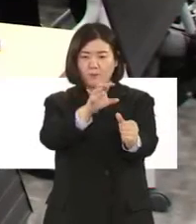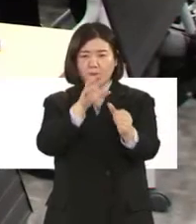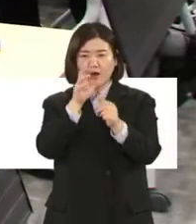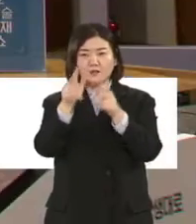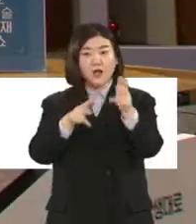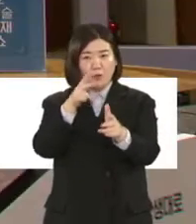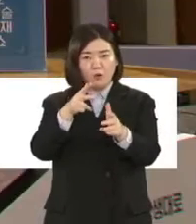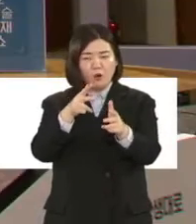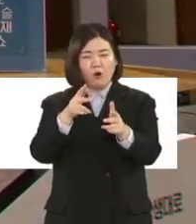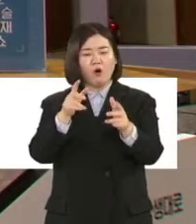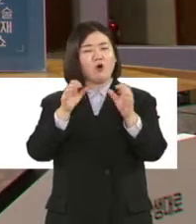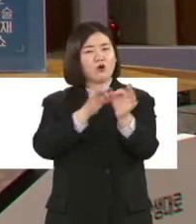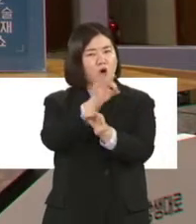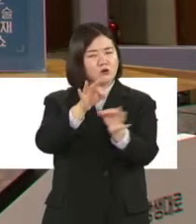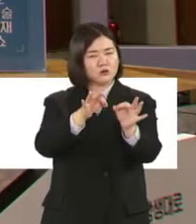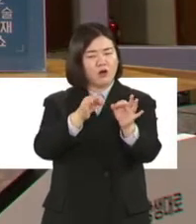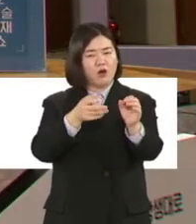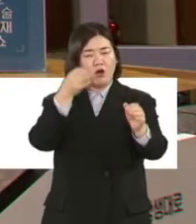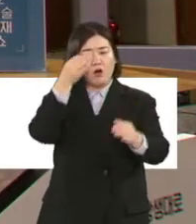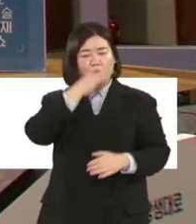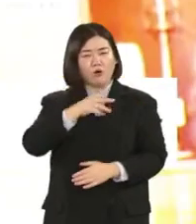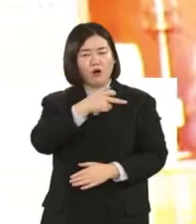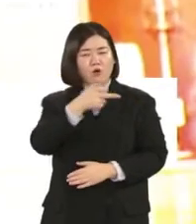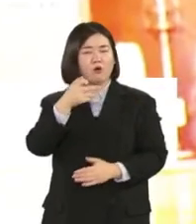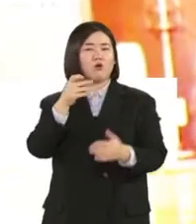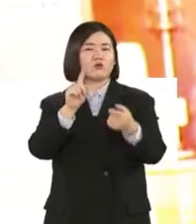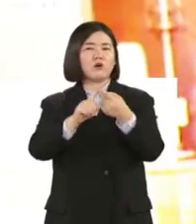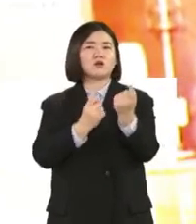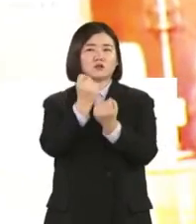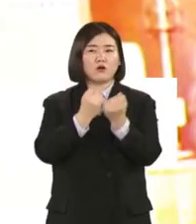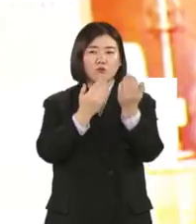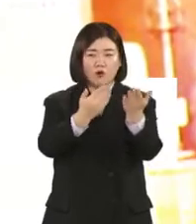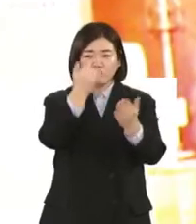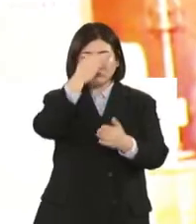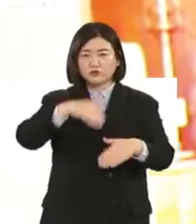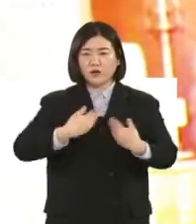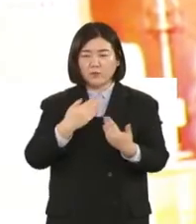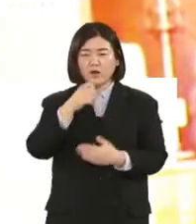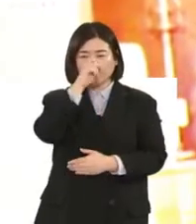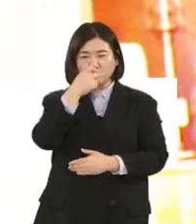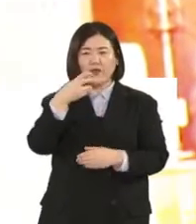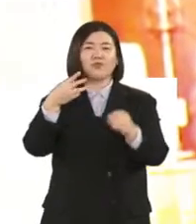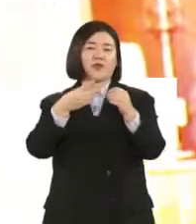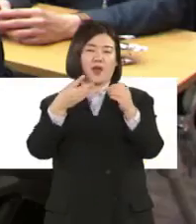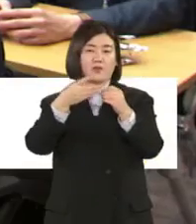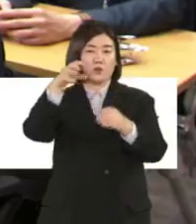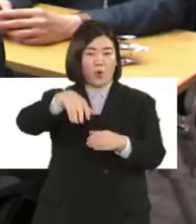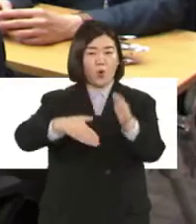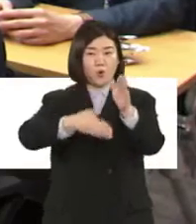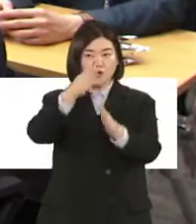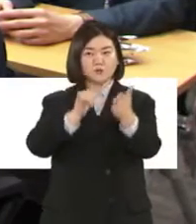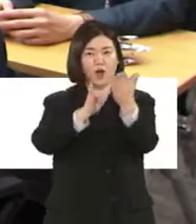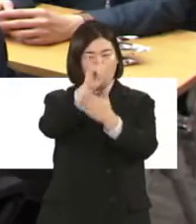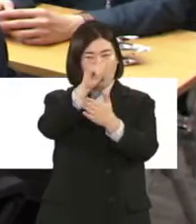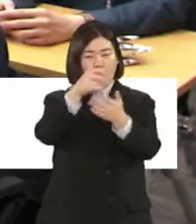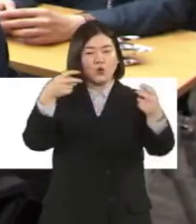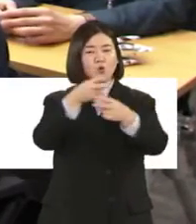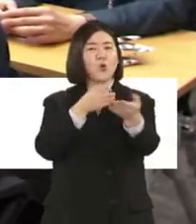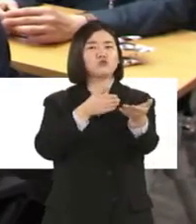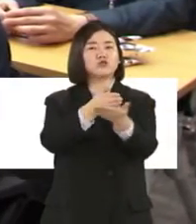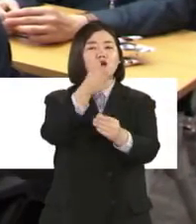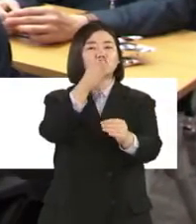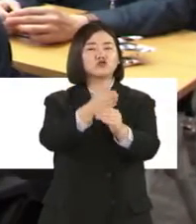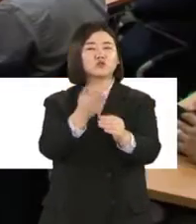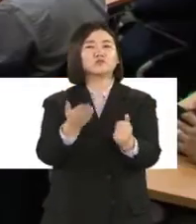산업이 가져올 경제적인 파급 효과에 대해 설명했고 충남도는 서산 태안 지역을 도심항공교통 분야